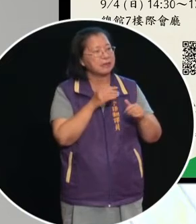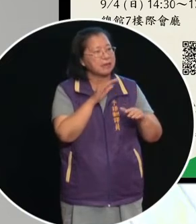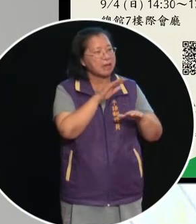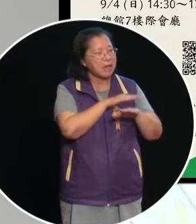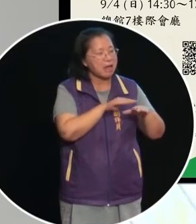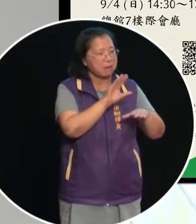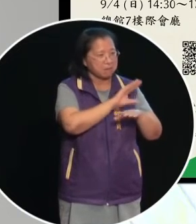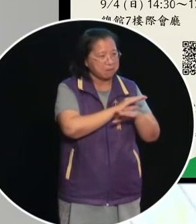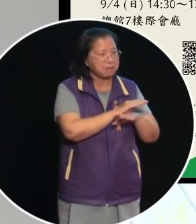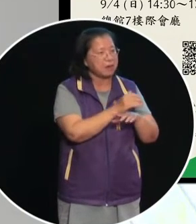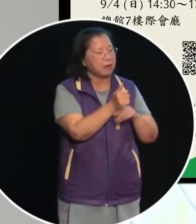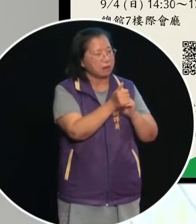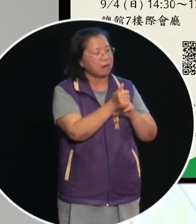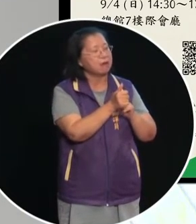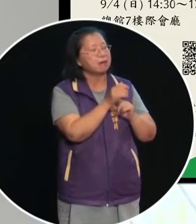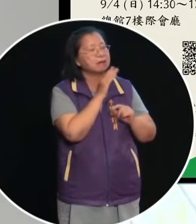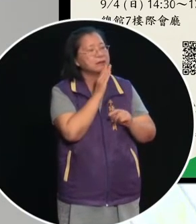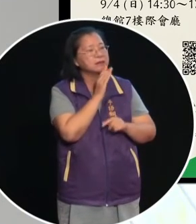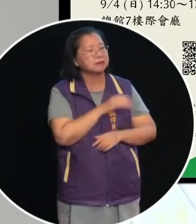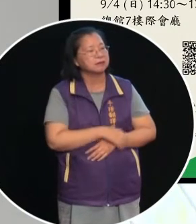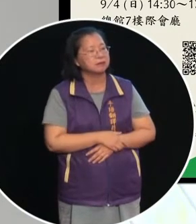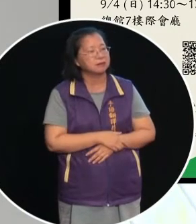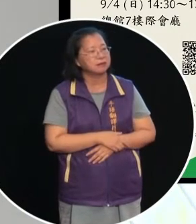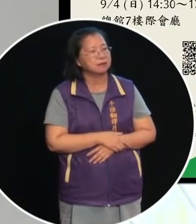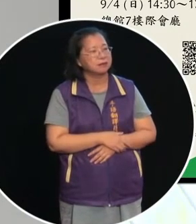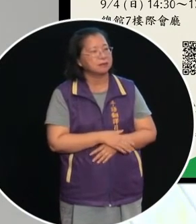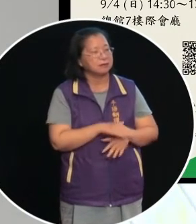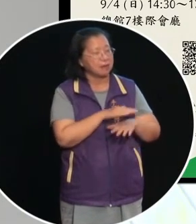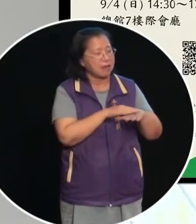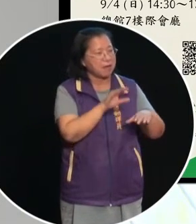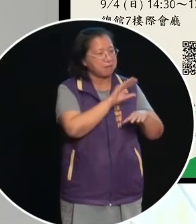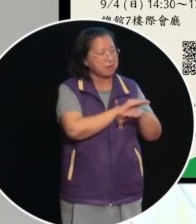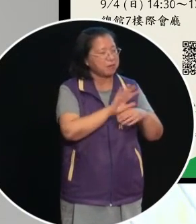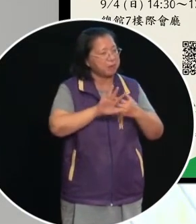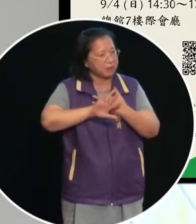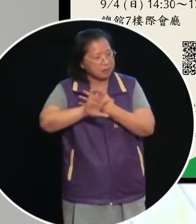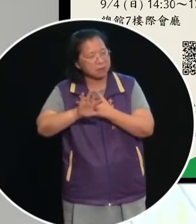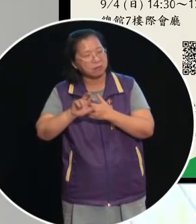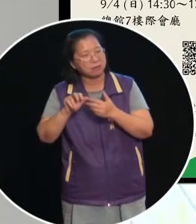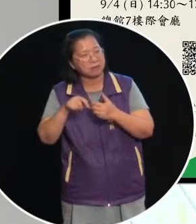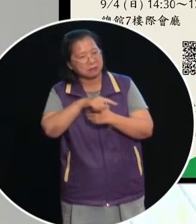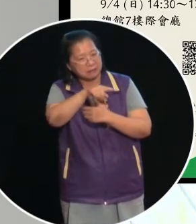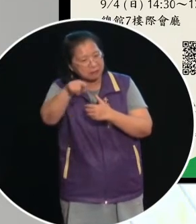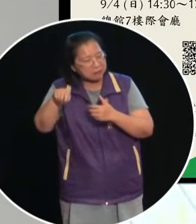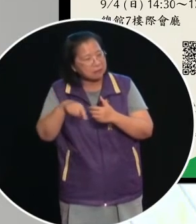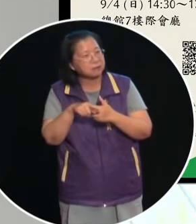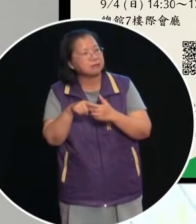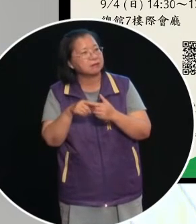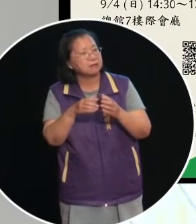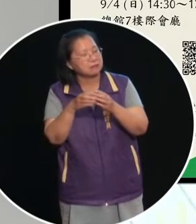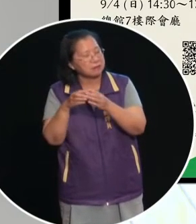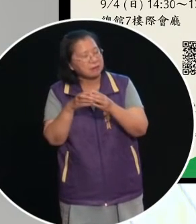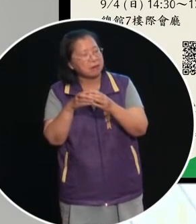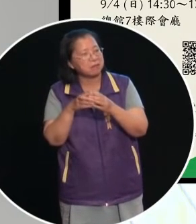要跟安倍派以外的议员人脉或者是对政治人脉更多、更宽